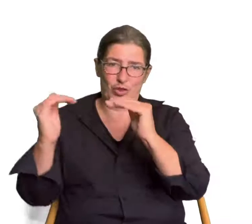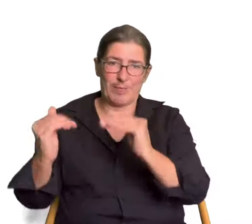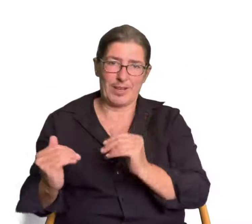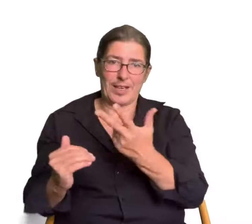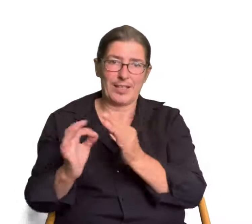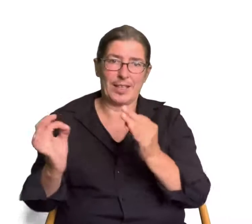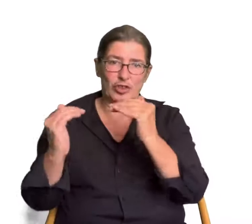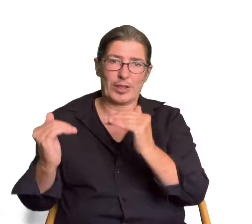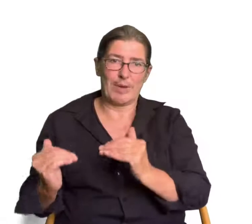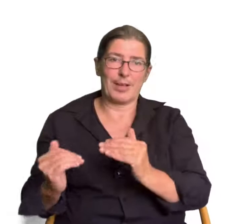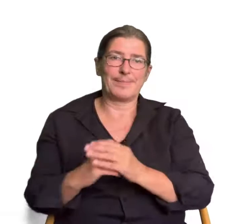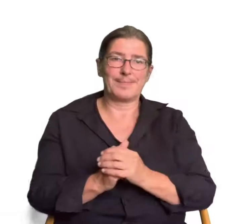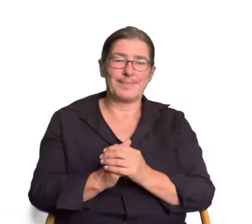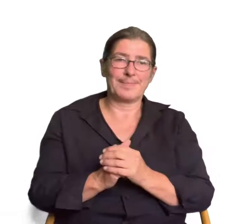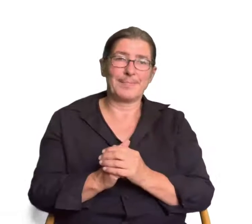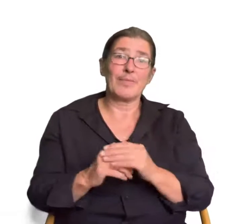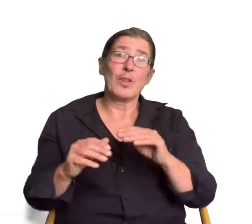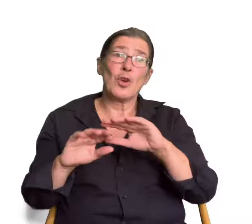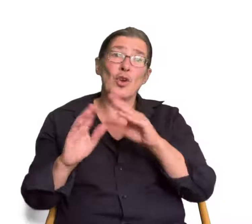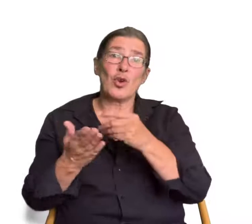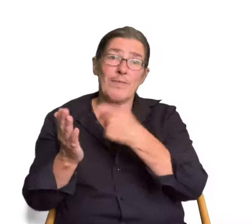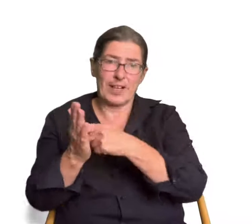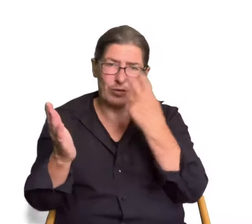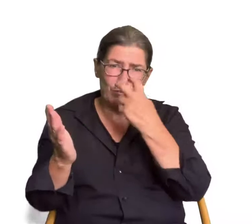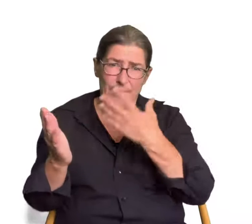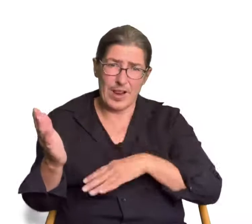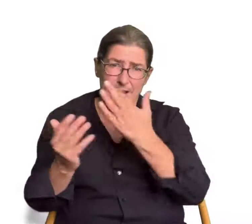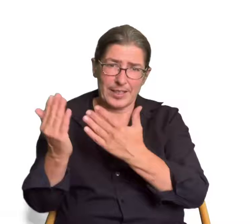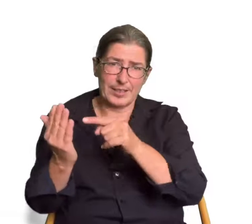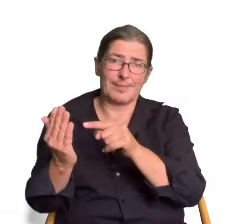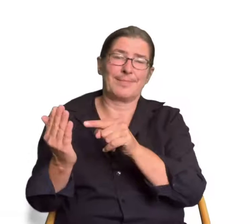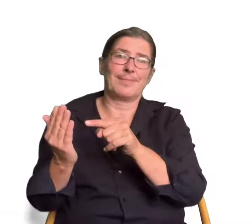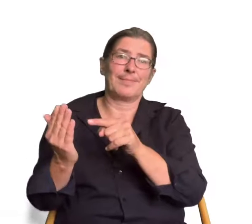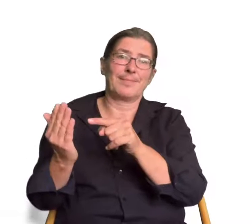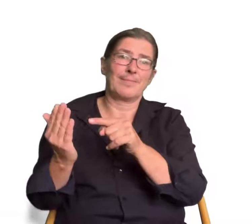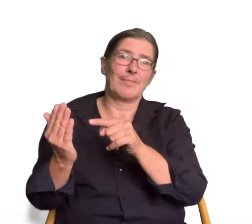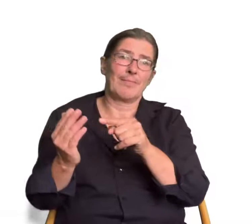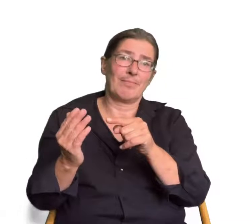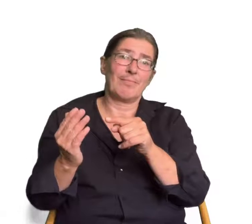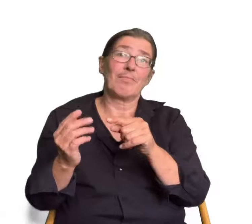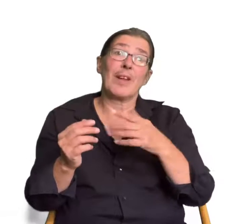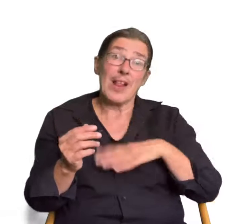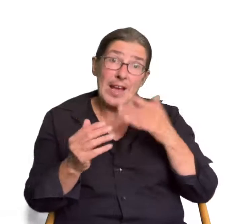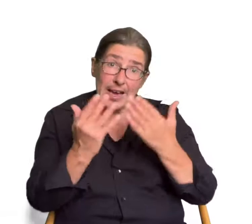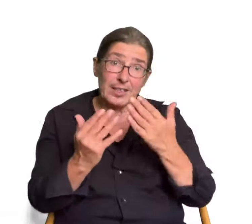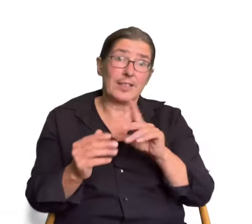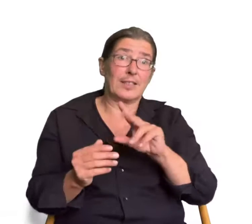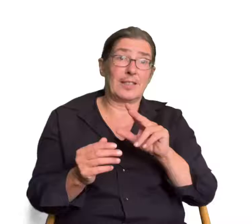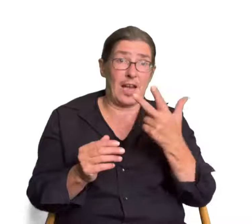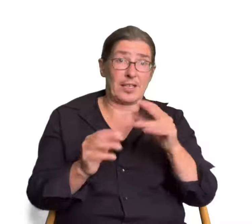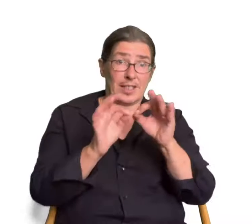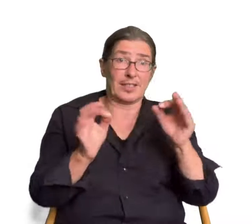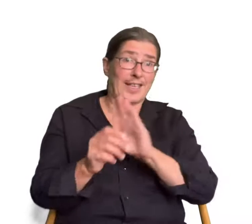Rechnung wieder mit dem Schema, mit dem Dreisatzschema. Also der Grundwert ist gesucht und das, was gesucht ist, kommt beim Dreisatz